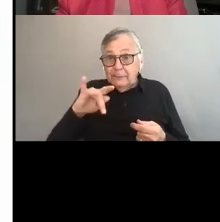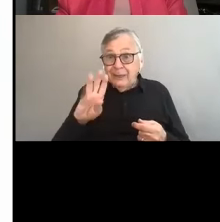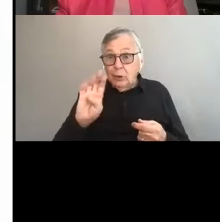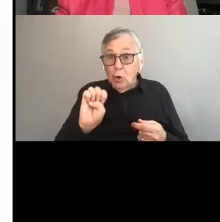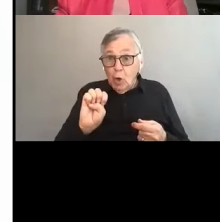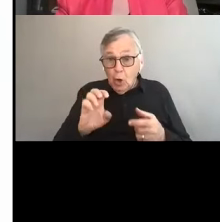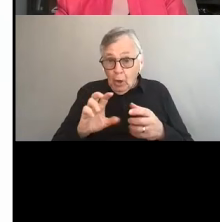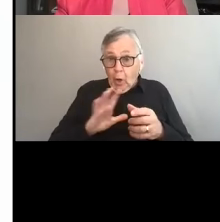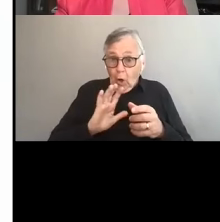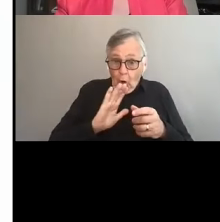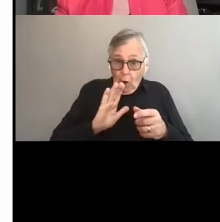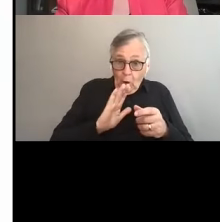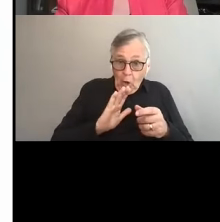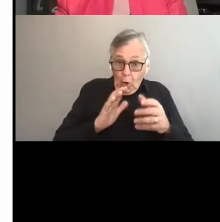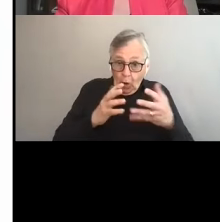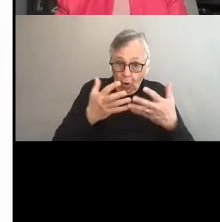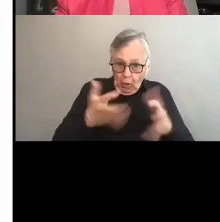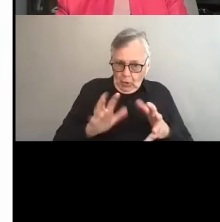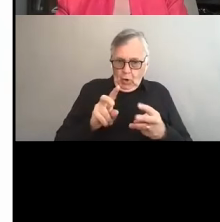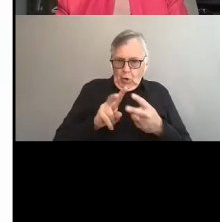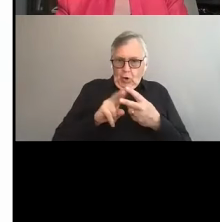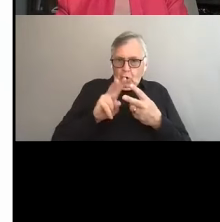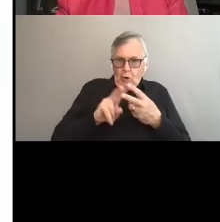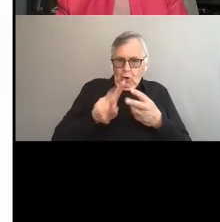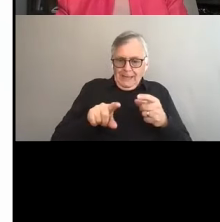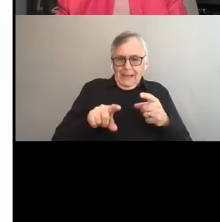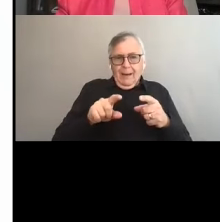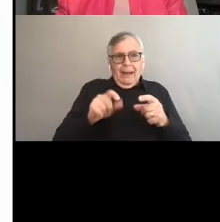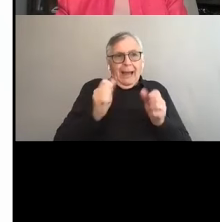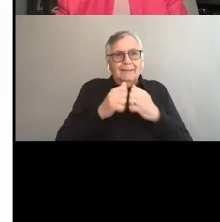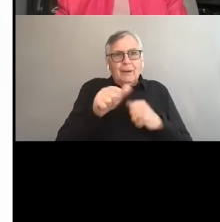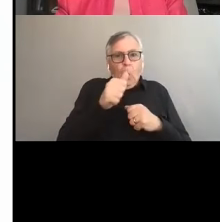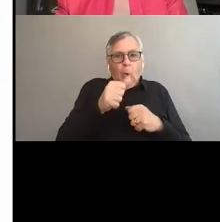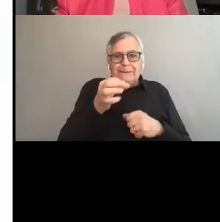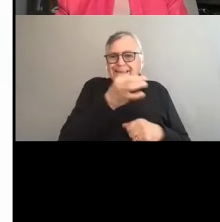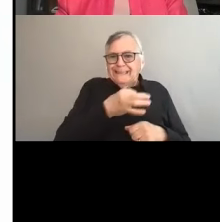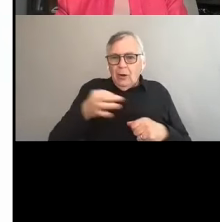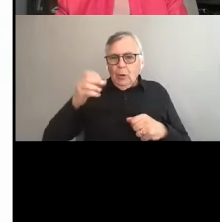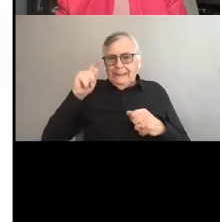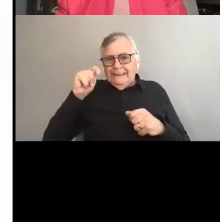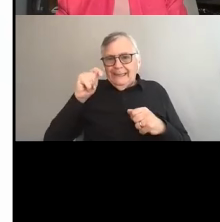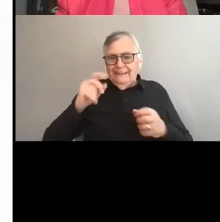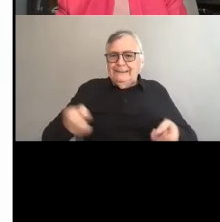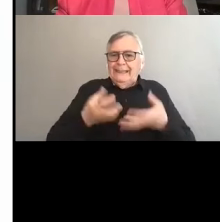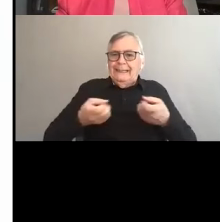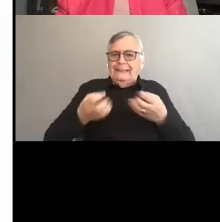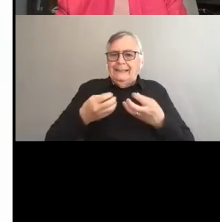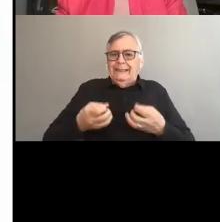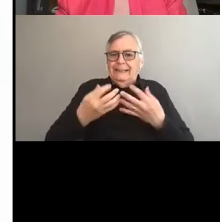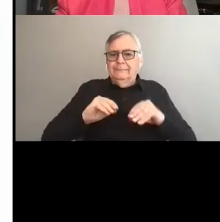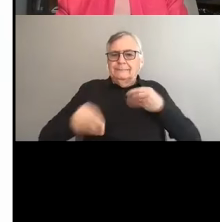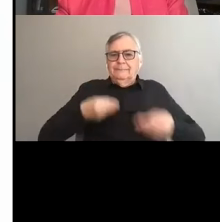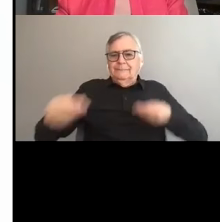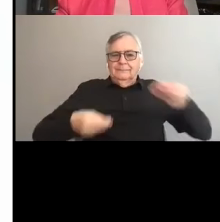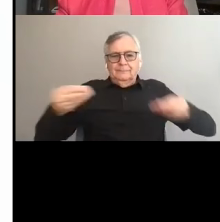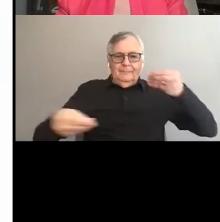qu'elle les a reconnus, avec l'aide des cellules T, elles vont se mettre à proliférer, à se